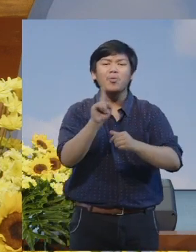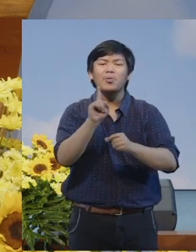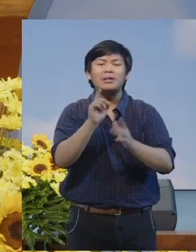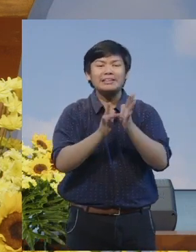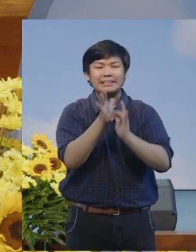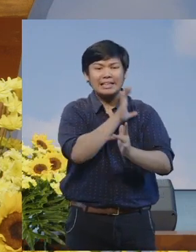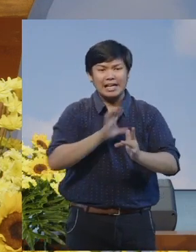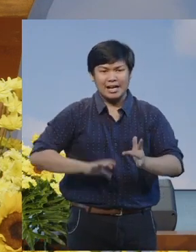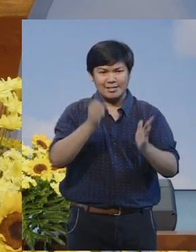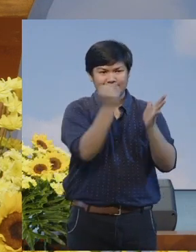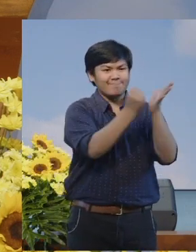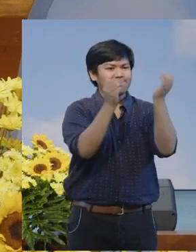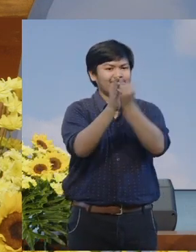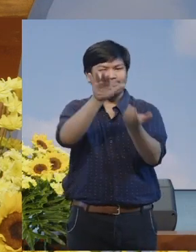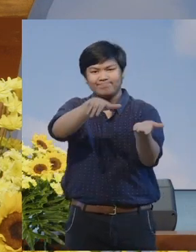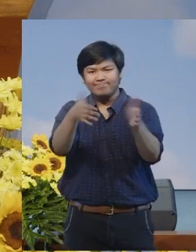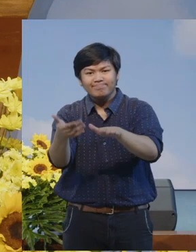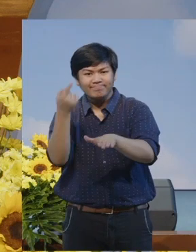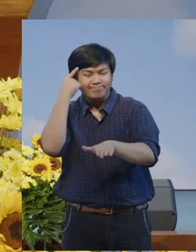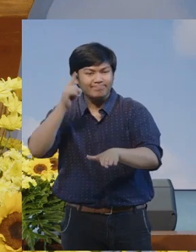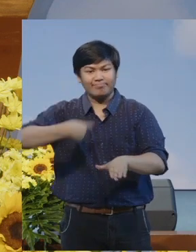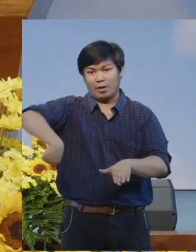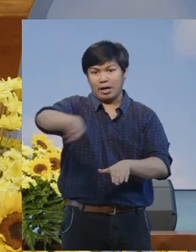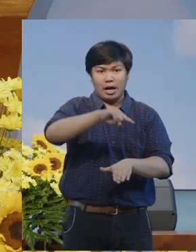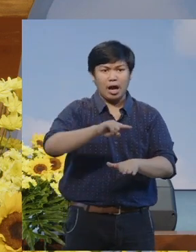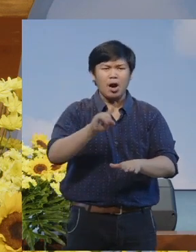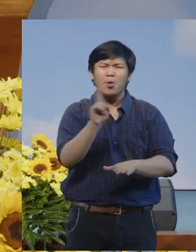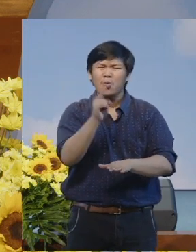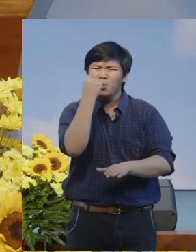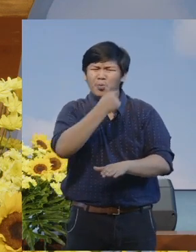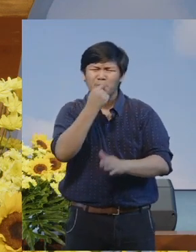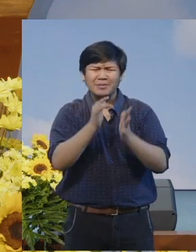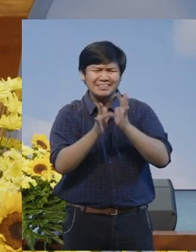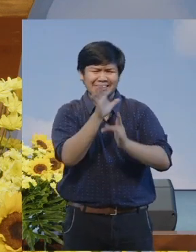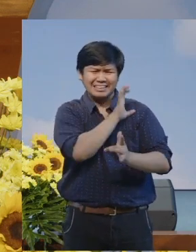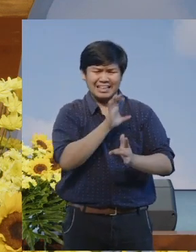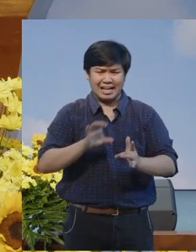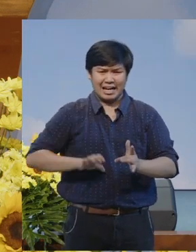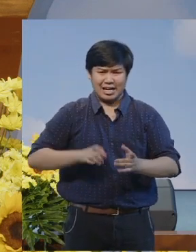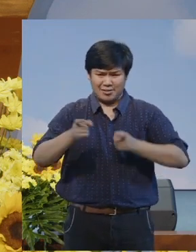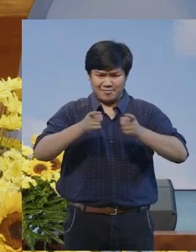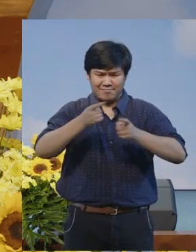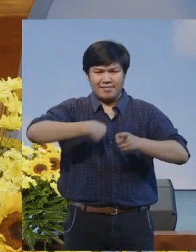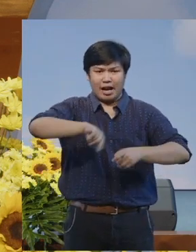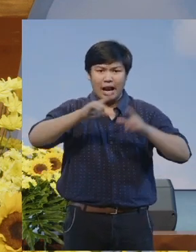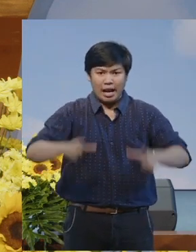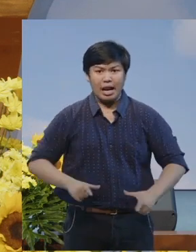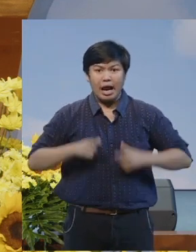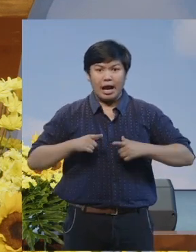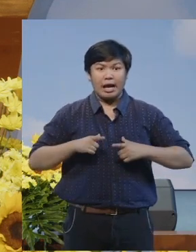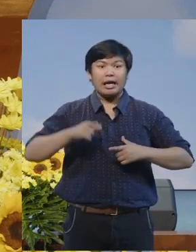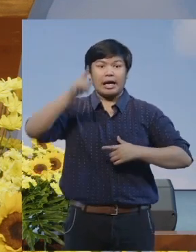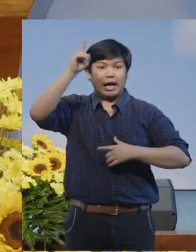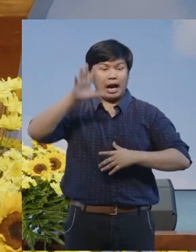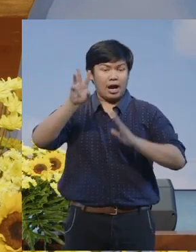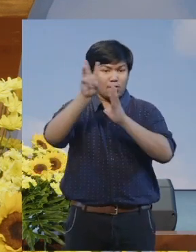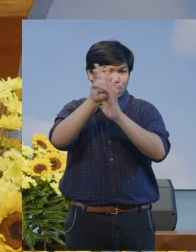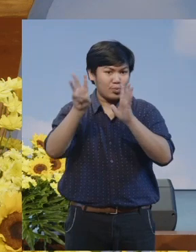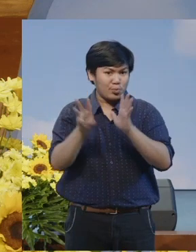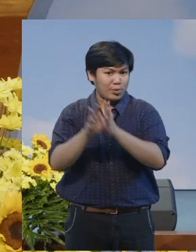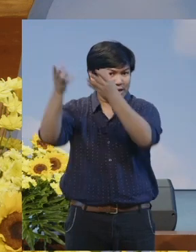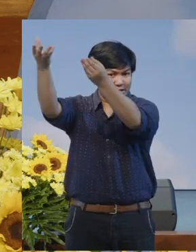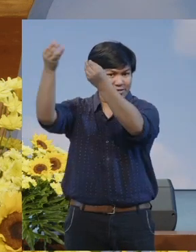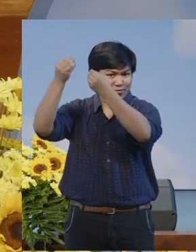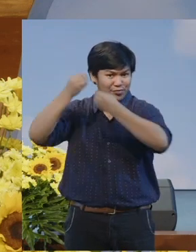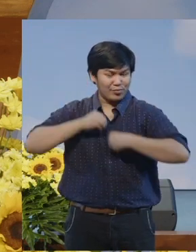sa krus, ang pananampalataya kung sino si Kristo Jesus sa ating buhay at ang kalooban niya na pinakanyang ibinigay